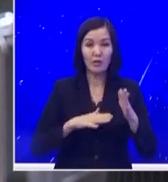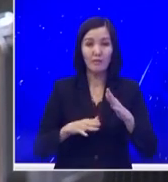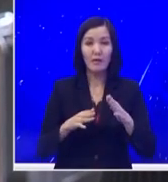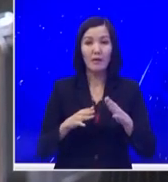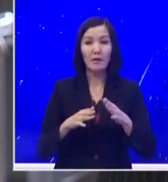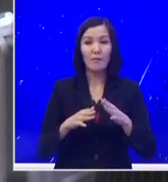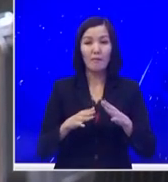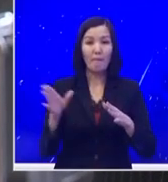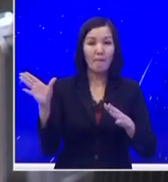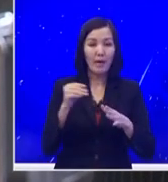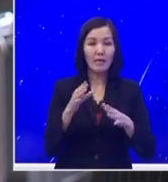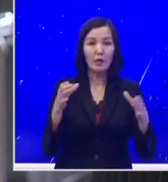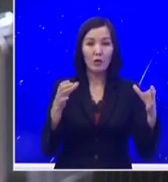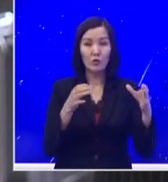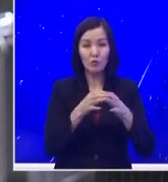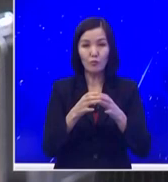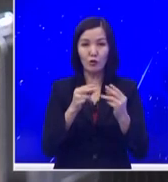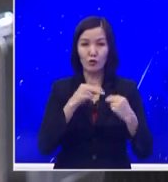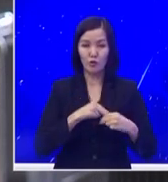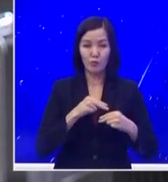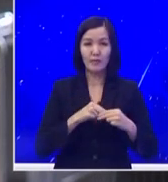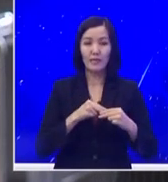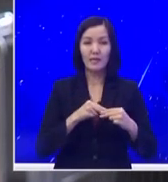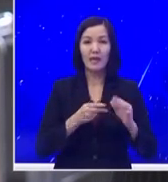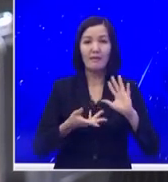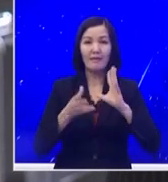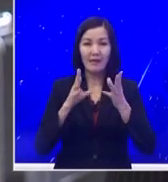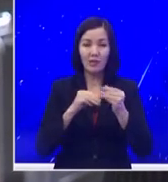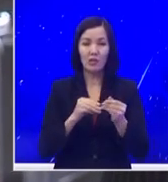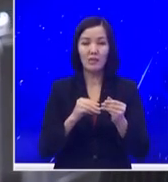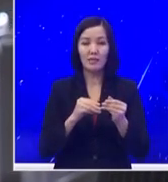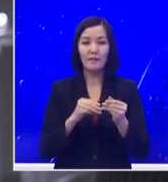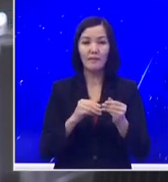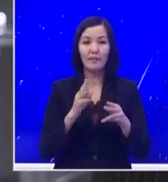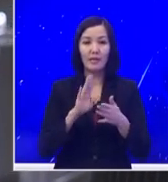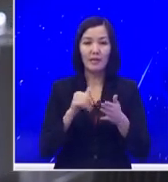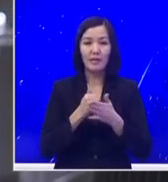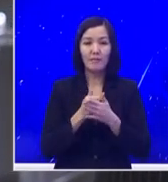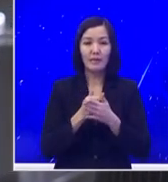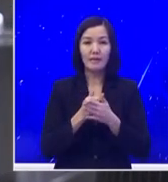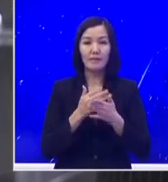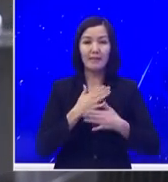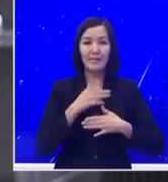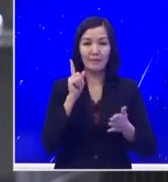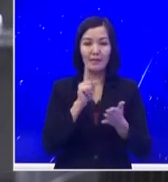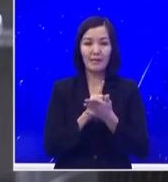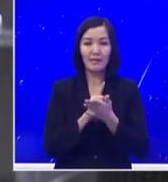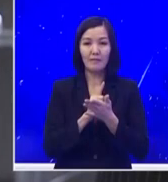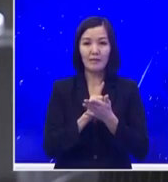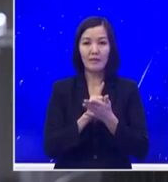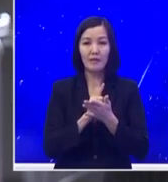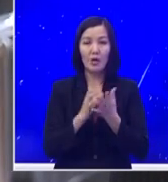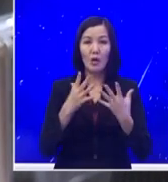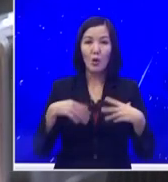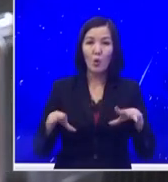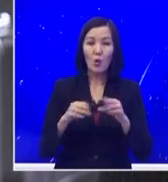Менің емес бүкіл ауданның жұмысын бағалап отыр. Енді ең басты біздің міндетіміз ауданымыздағы